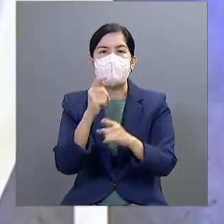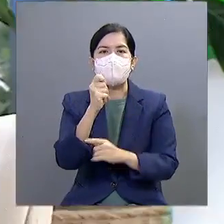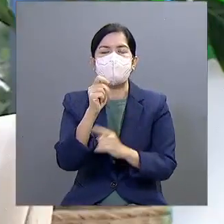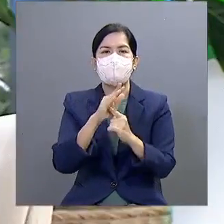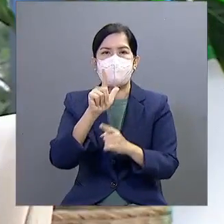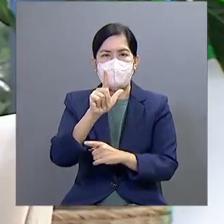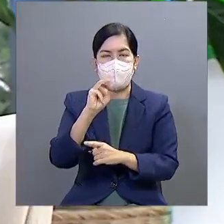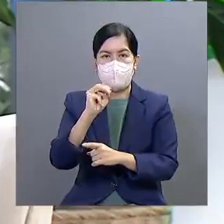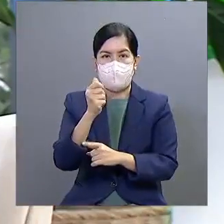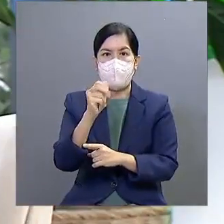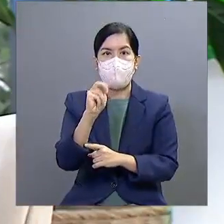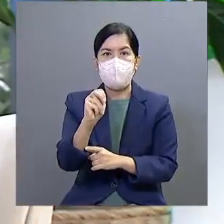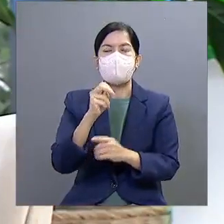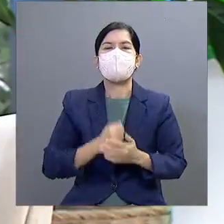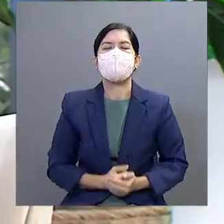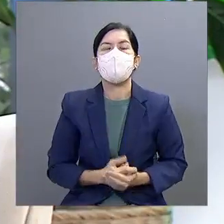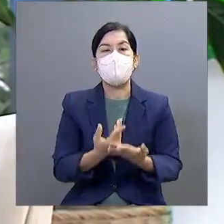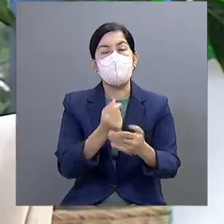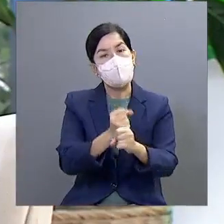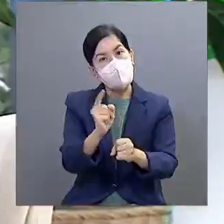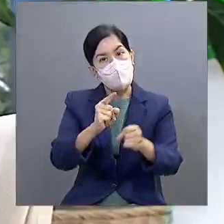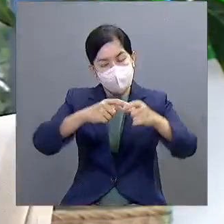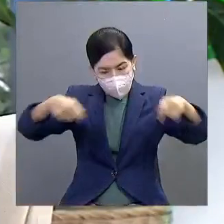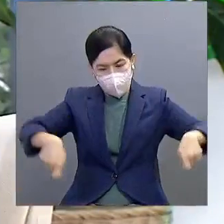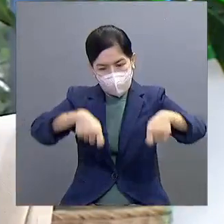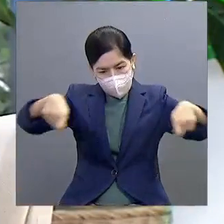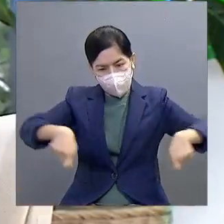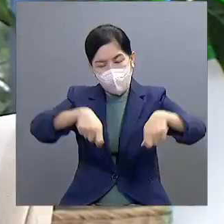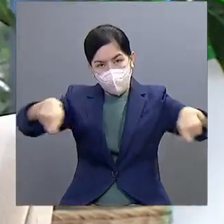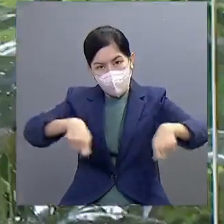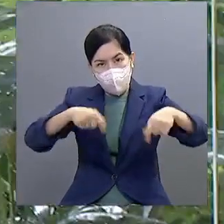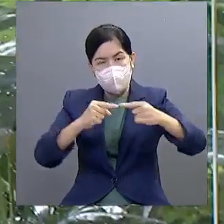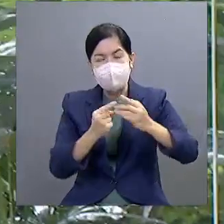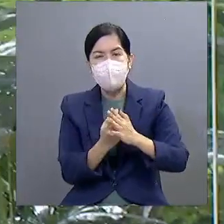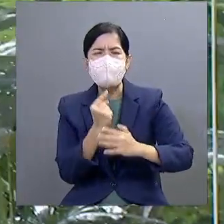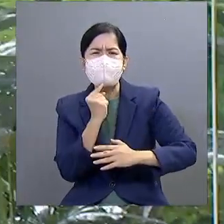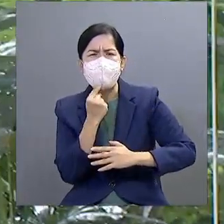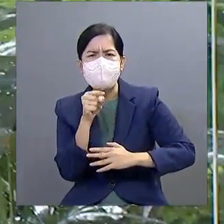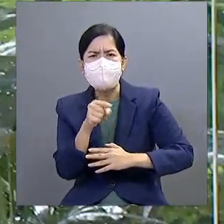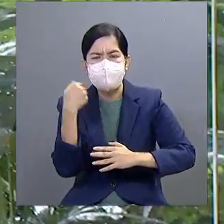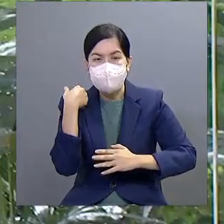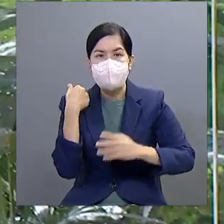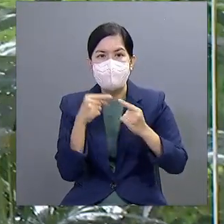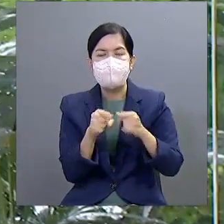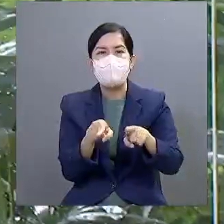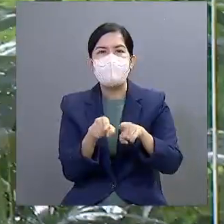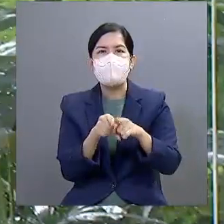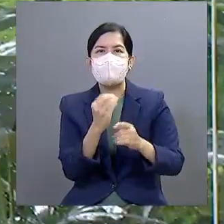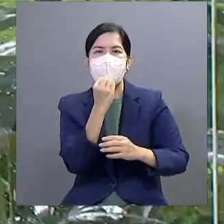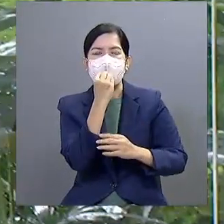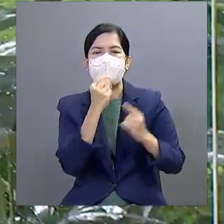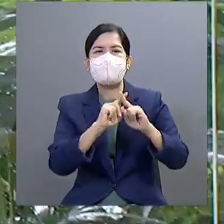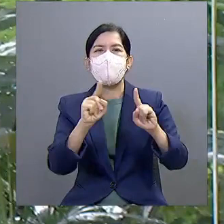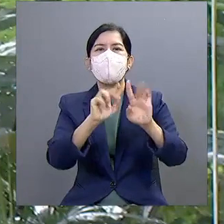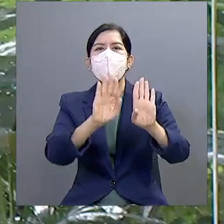คั่วเกลือพวกเกลือกินเหมือนเมล็ดอัลมอนด์เลยมันอร่อย เหมือนเป็นอัลมอนด์เวอร์ชั่นแบน ๆอัลมอนด์แบน รา